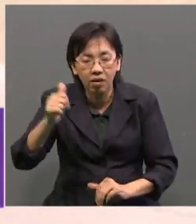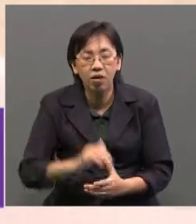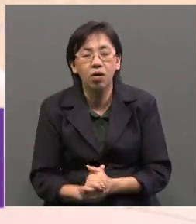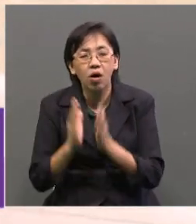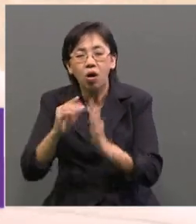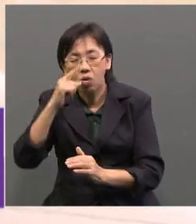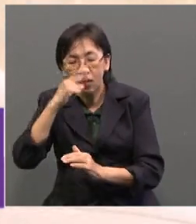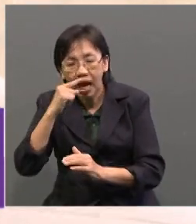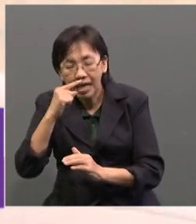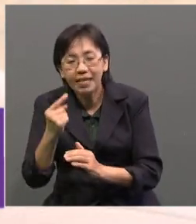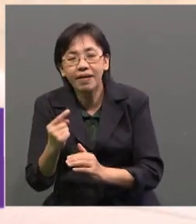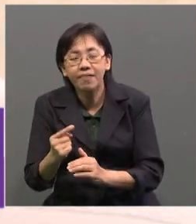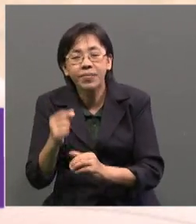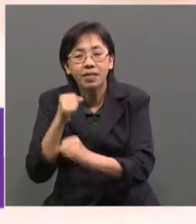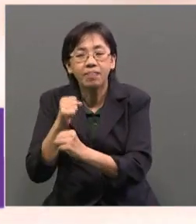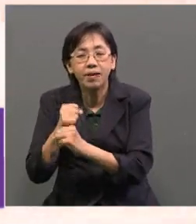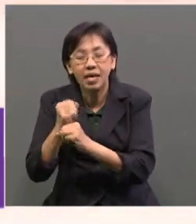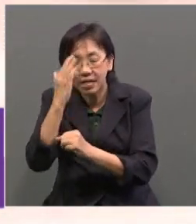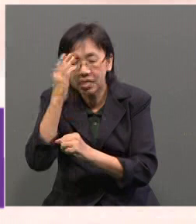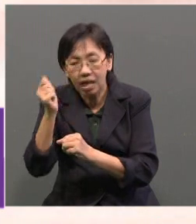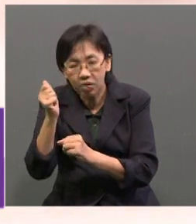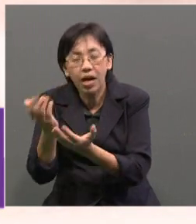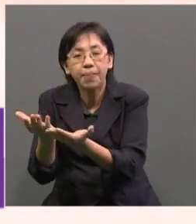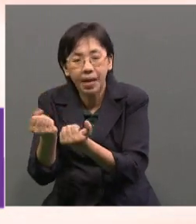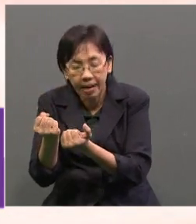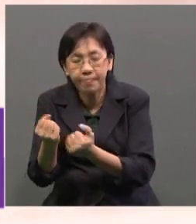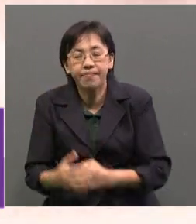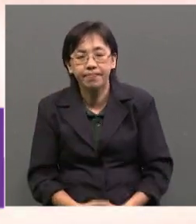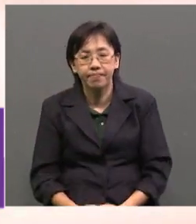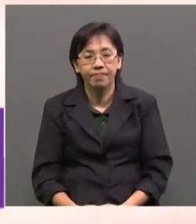ไทยที่ทำงานที่แ